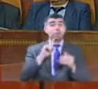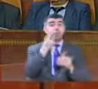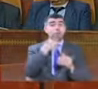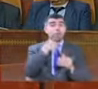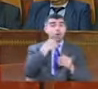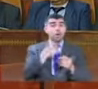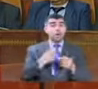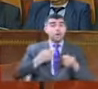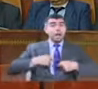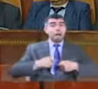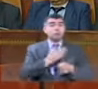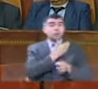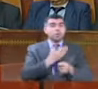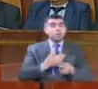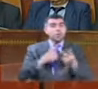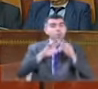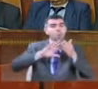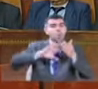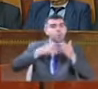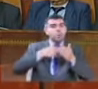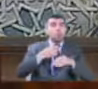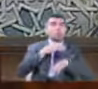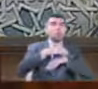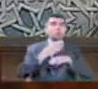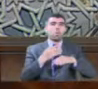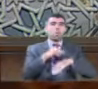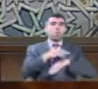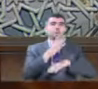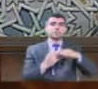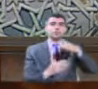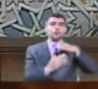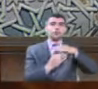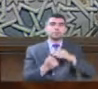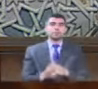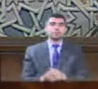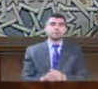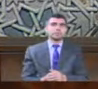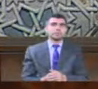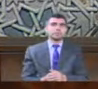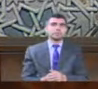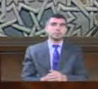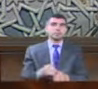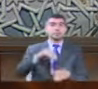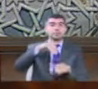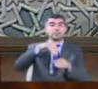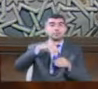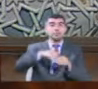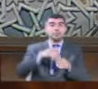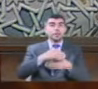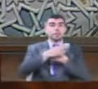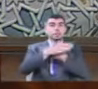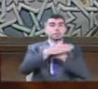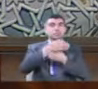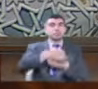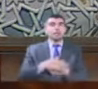كاين نقاط كثار اللي نقدروا نتكلموا عليهم، للاسف الوقت ما. شكرا شكرا سيد النائب. الكلمه لفريق التجمع الوطني الاحرار في